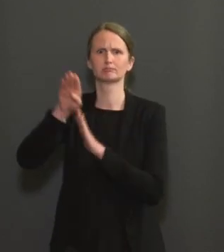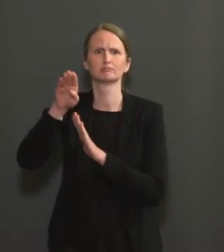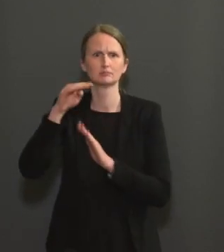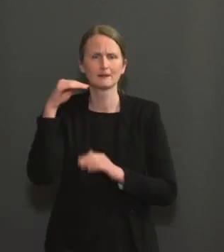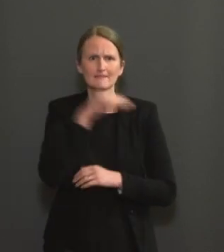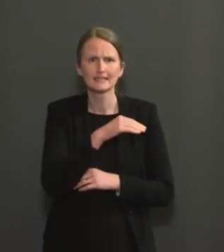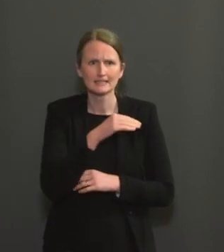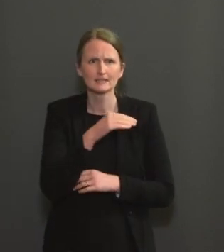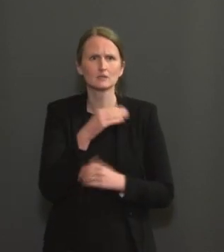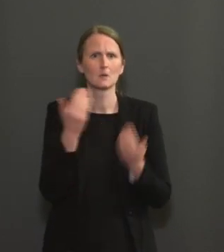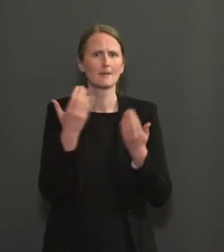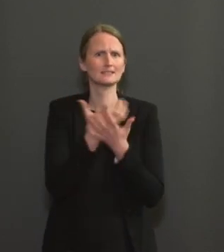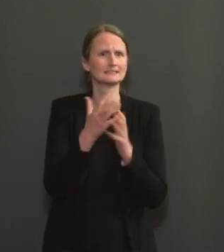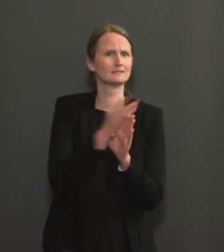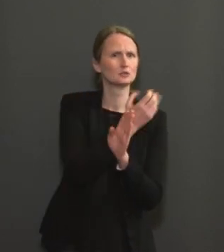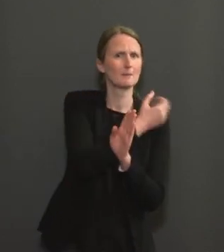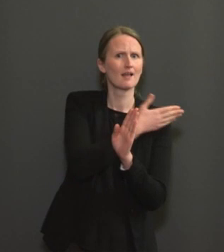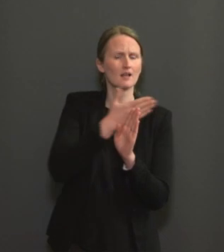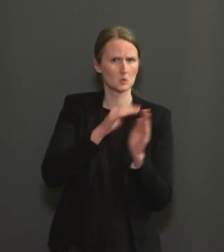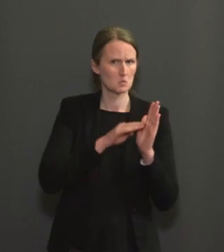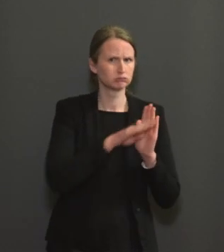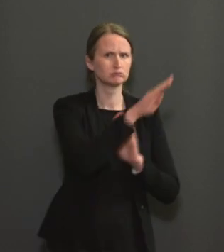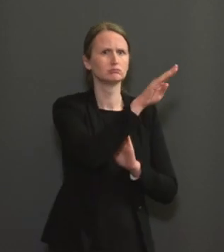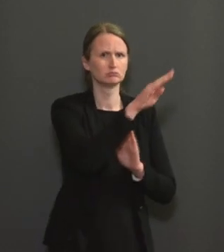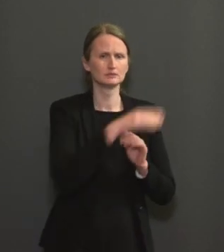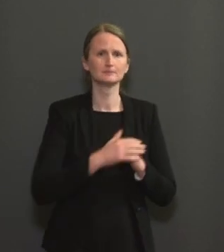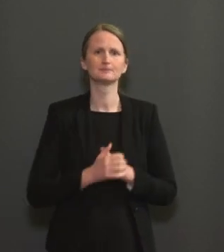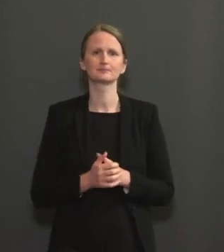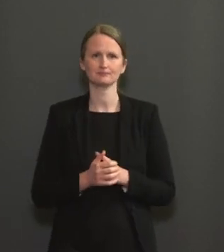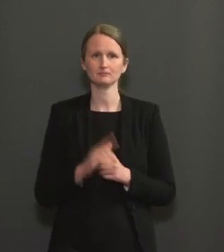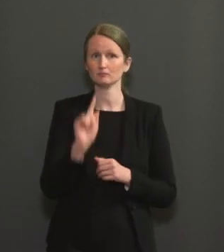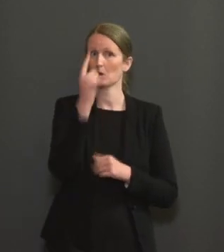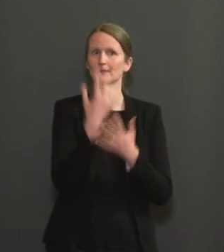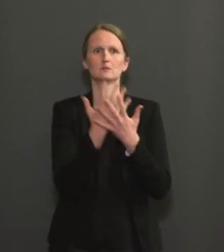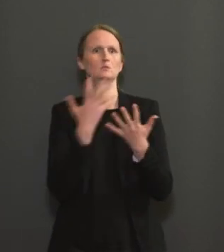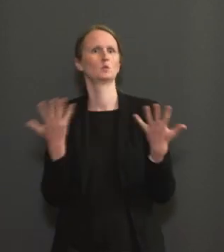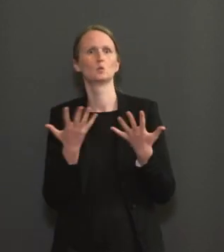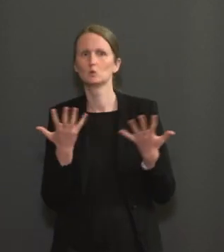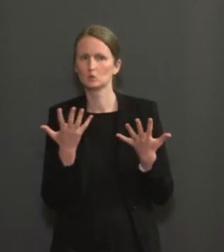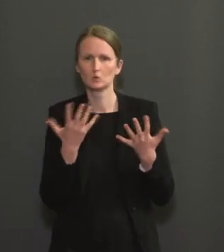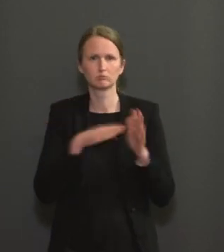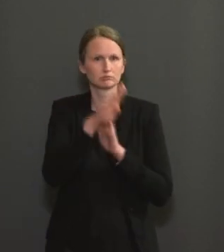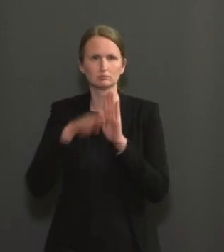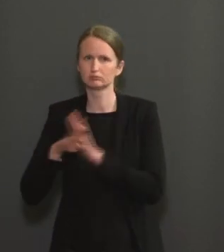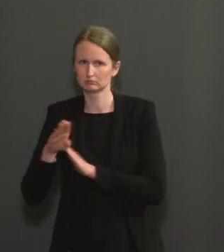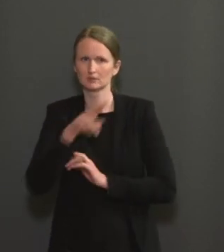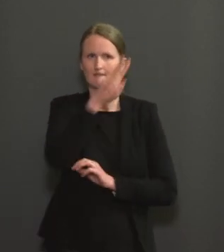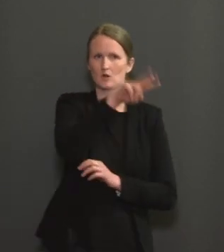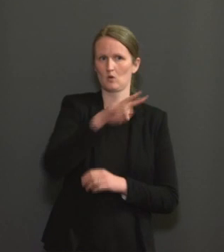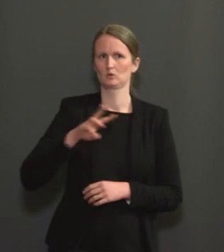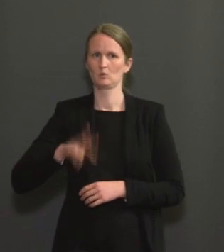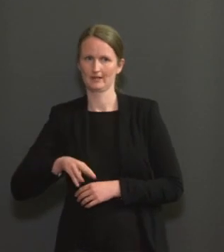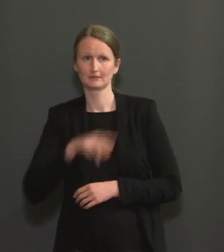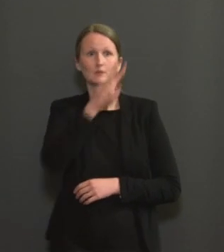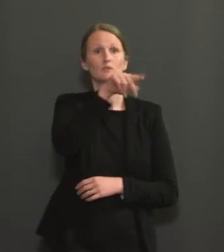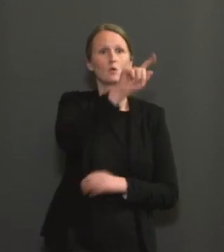se produit principalement en Flandre et en Wallonie, en raison de 16% pour la Flandre et 7% pour la